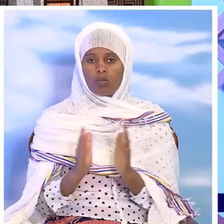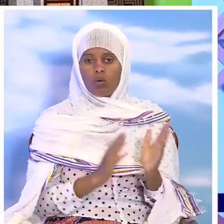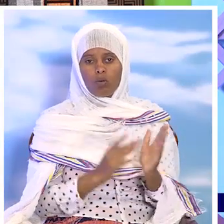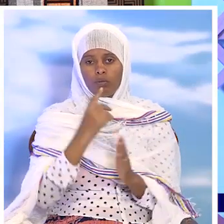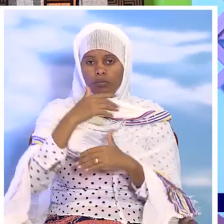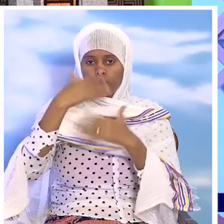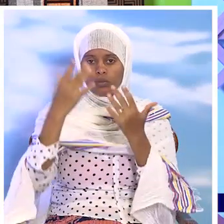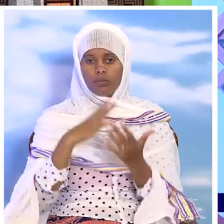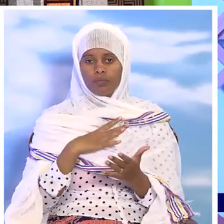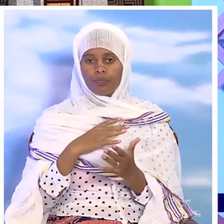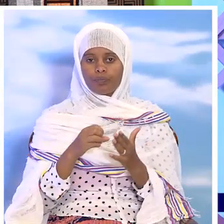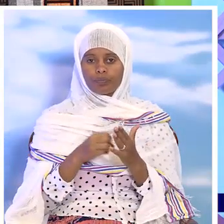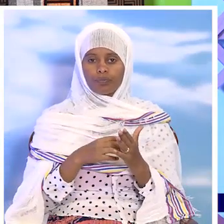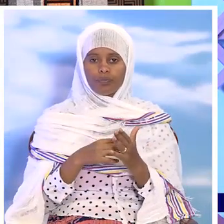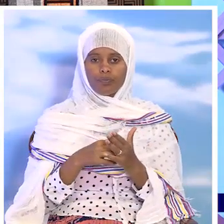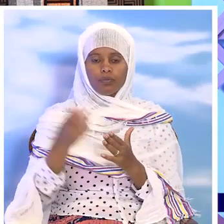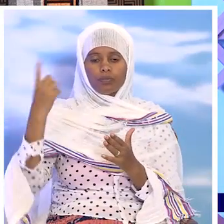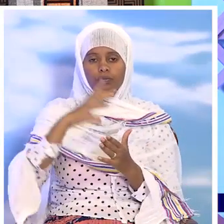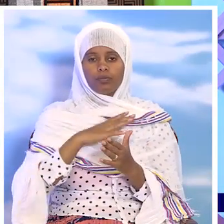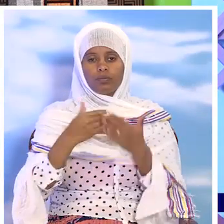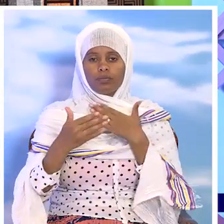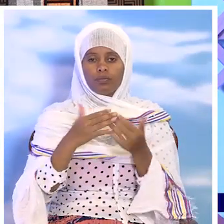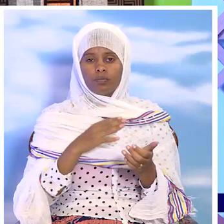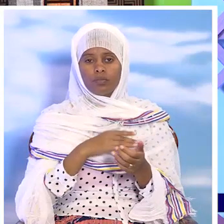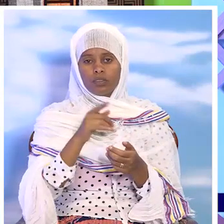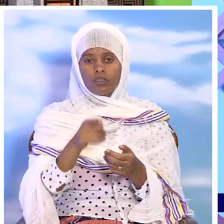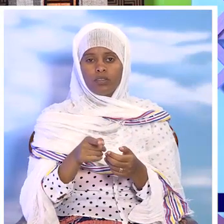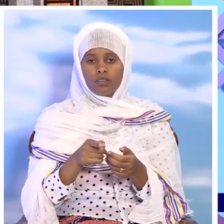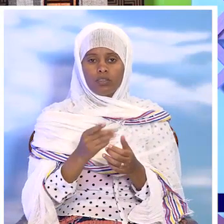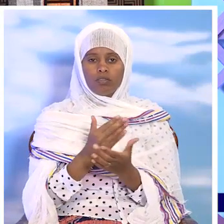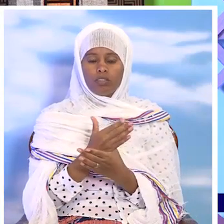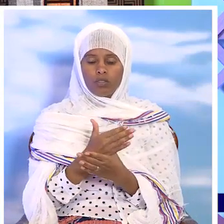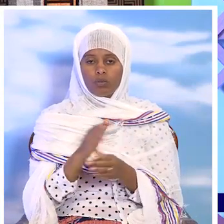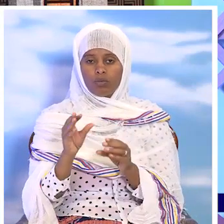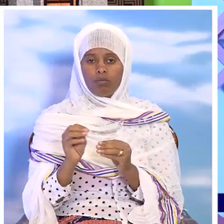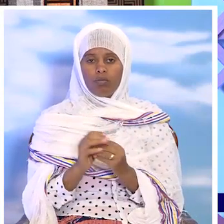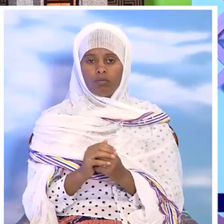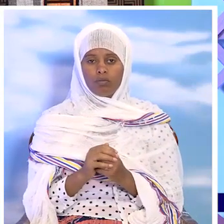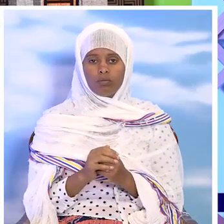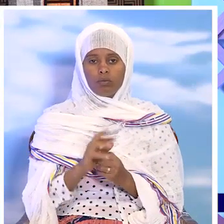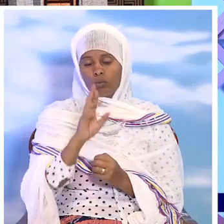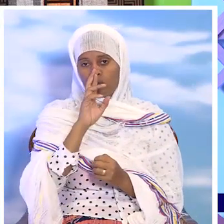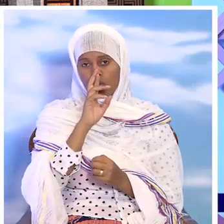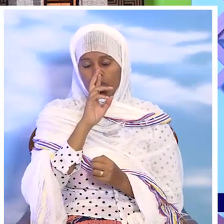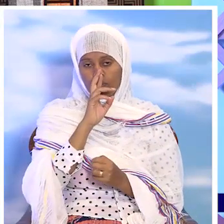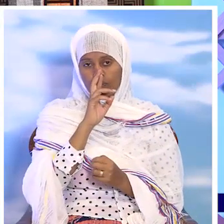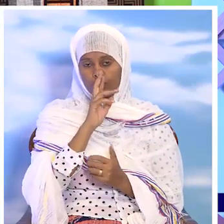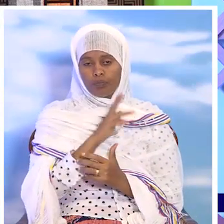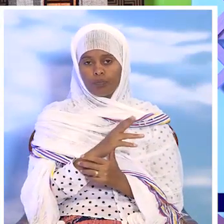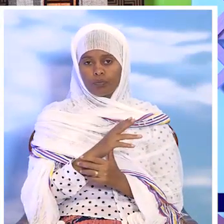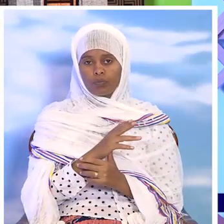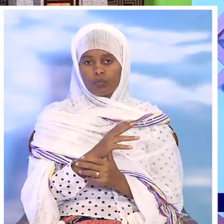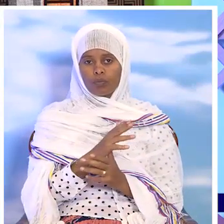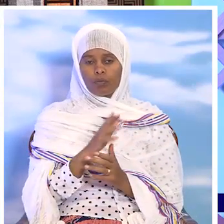ገሊፅና ኣሎ። ስለዚ ክርስቶስ ኣምላኽና ክፍተን ከሎ እውን እዚ ይፈቲንዎ ማለት እዩ። እፀውም ኣብ